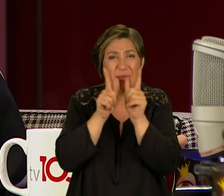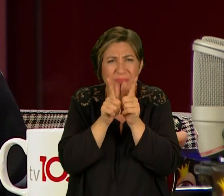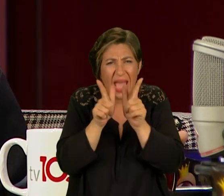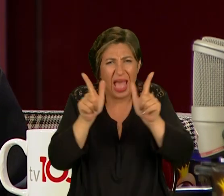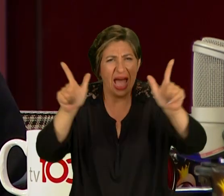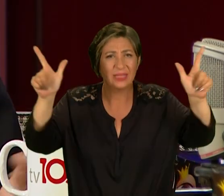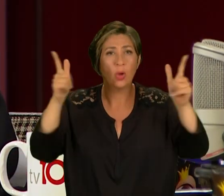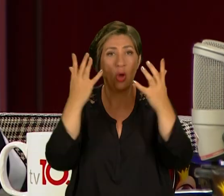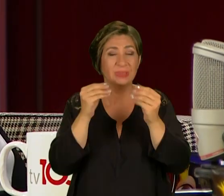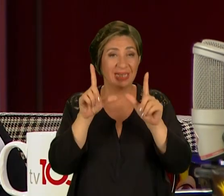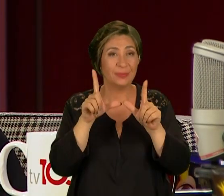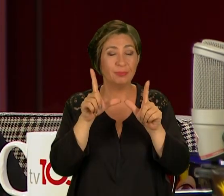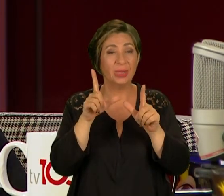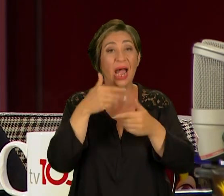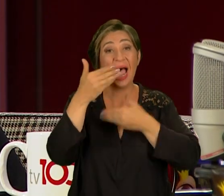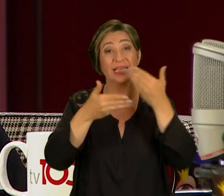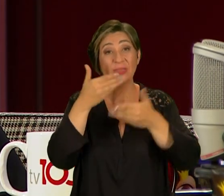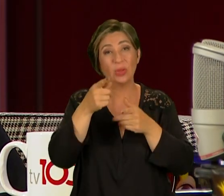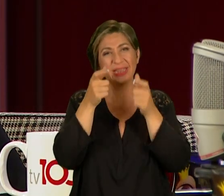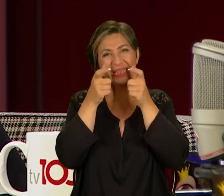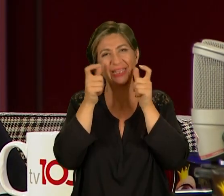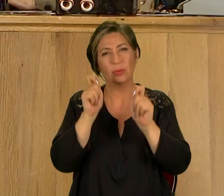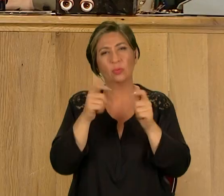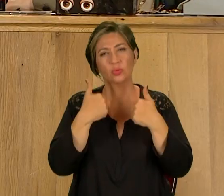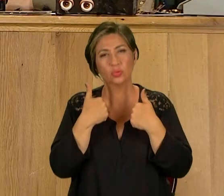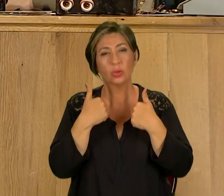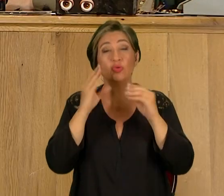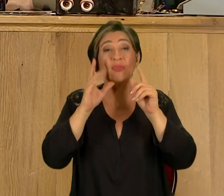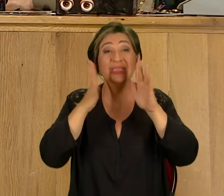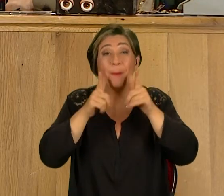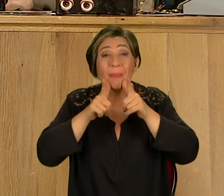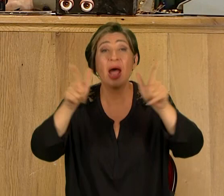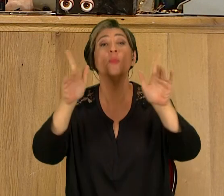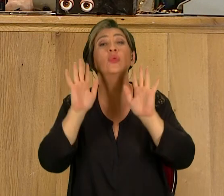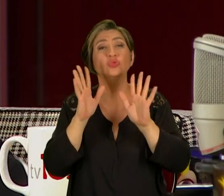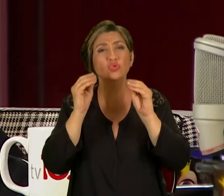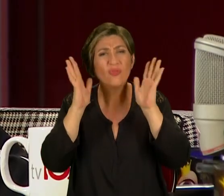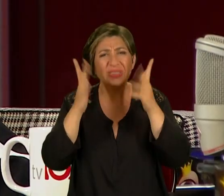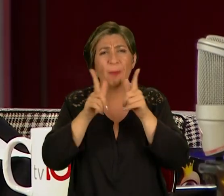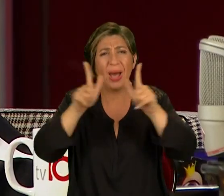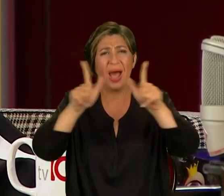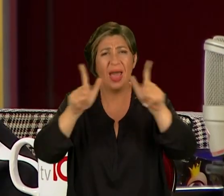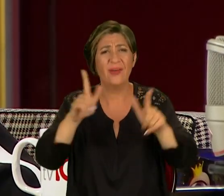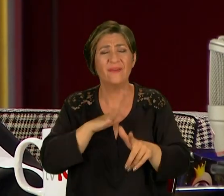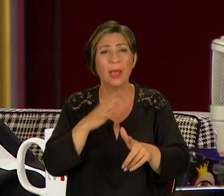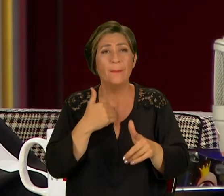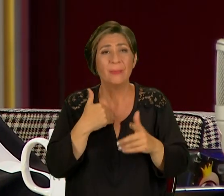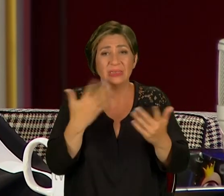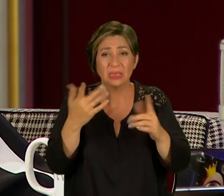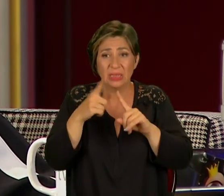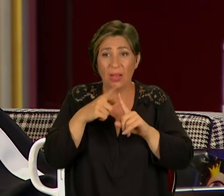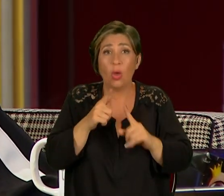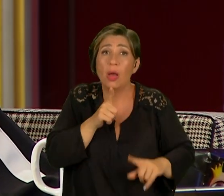yani. Olmaz. Evet, doğru. Anlatırken de ona dikkat ediyoruz. Biz fazla doğru. da bağırmamaya çalışıyoruz. Çünkü çok fazla bağıran var. Ben zaten tenörüm